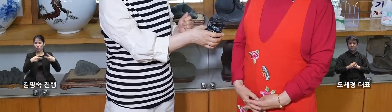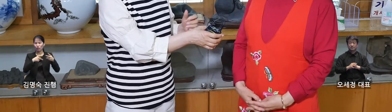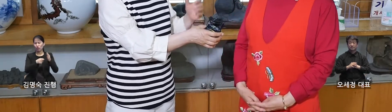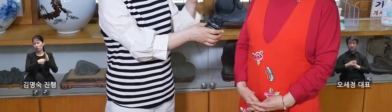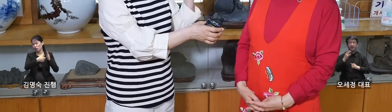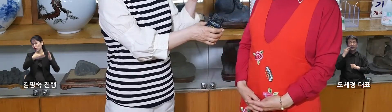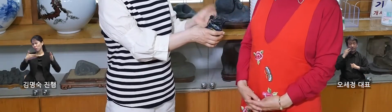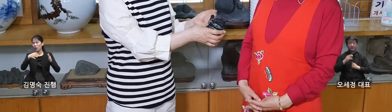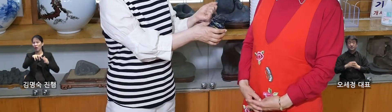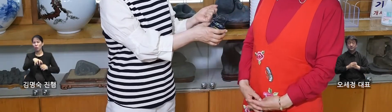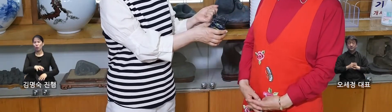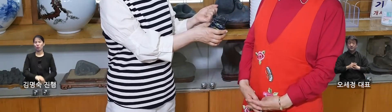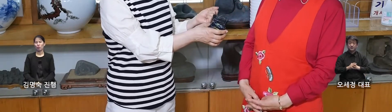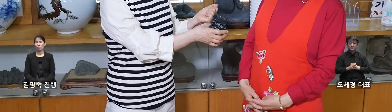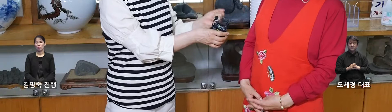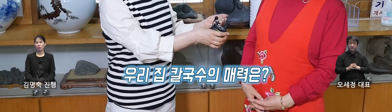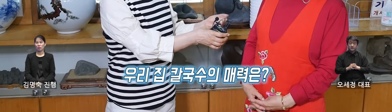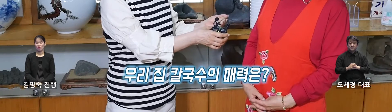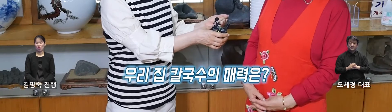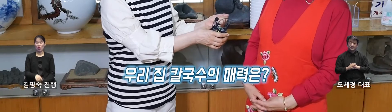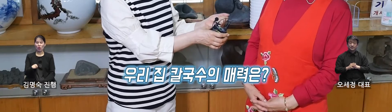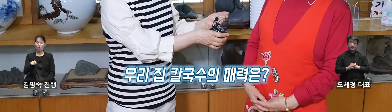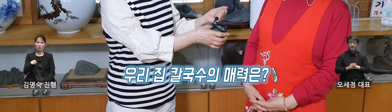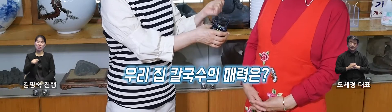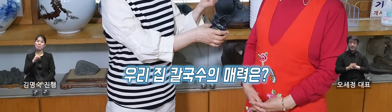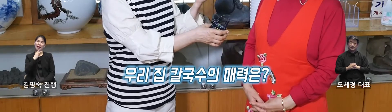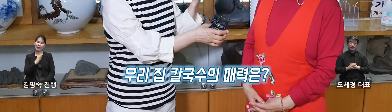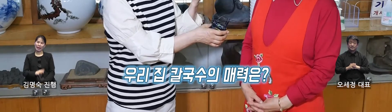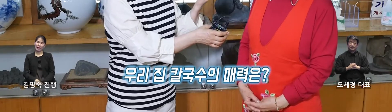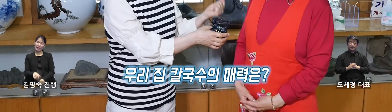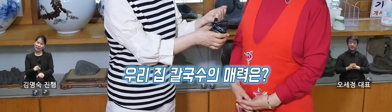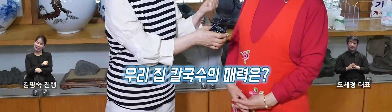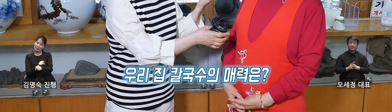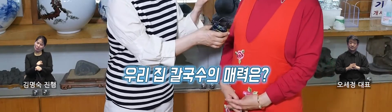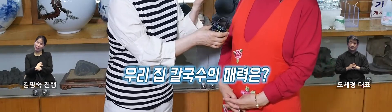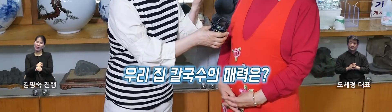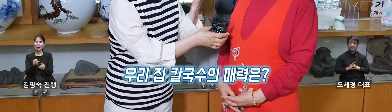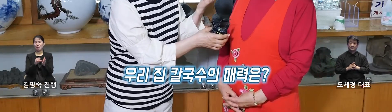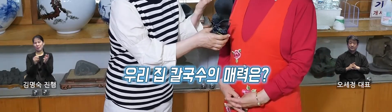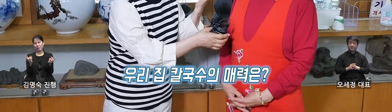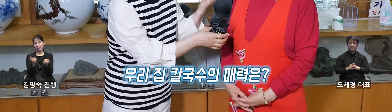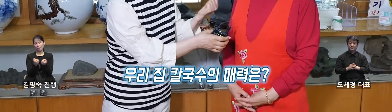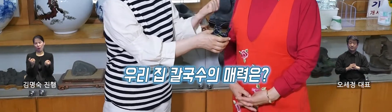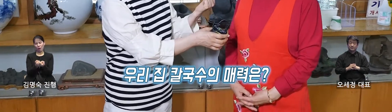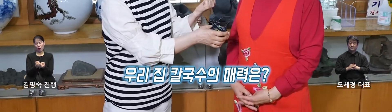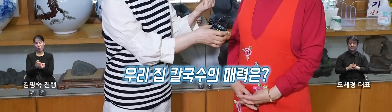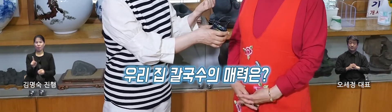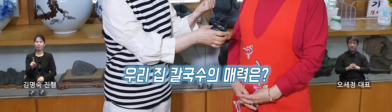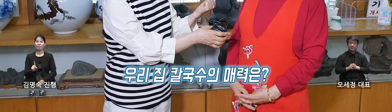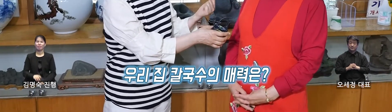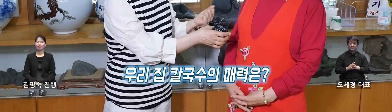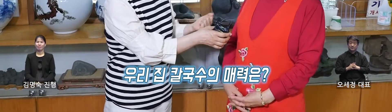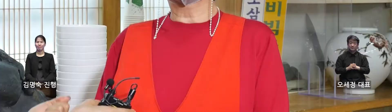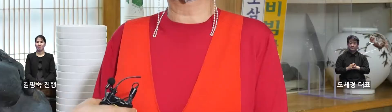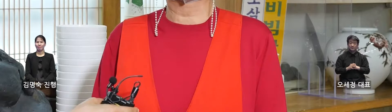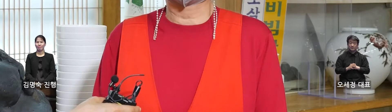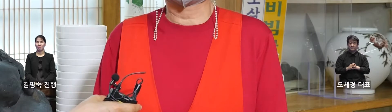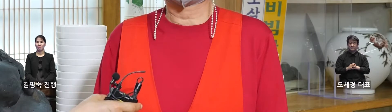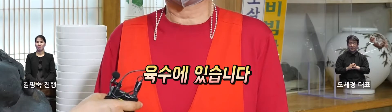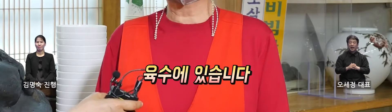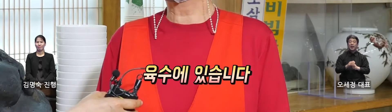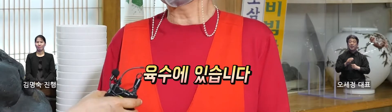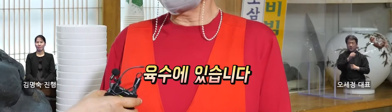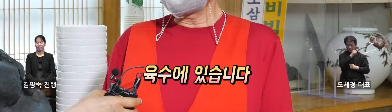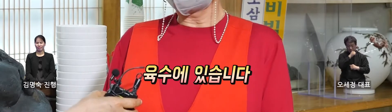곳이니까. 네. 근데 우리 집만의 특별한 맛의 비결. 맛의